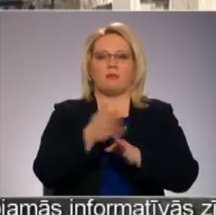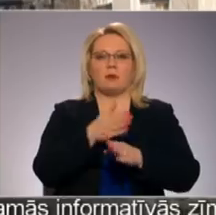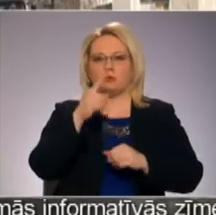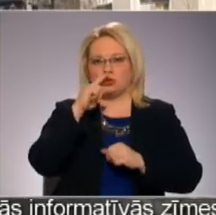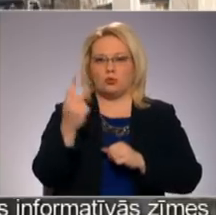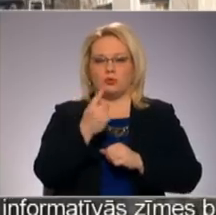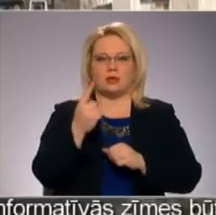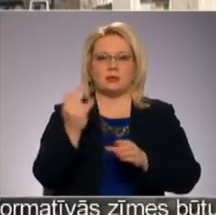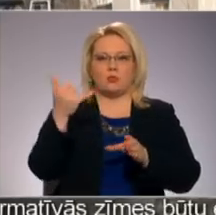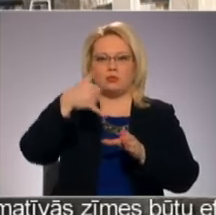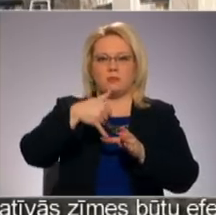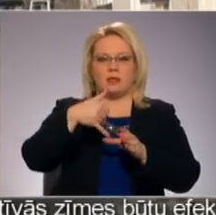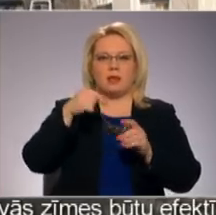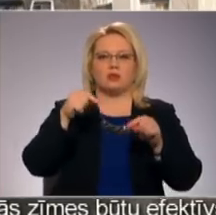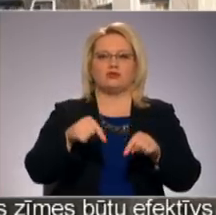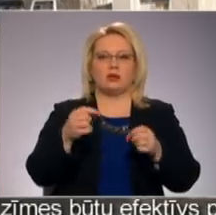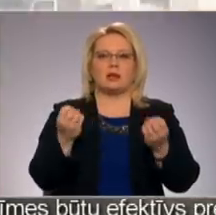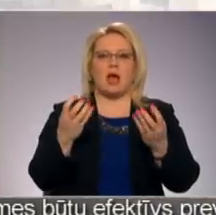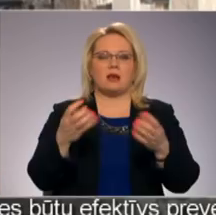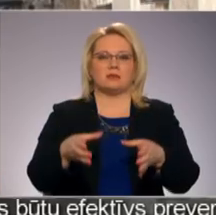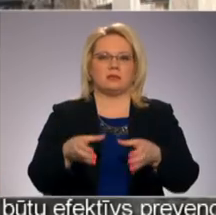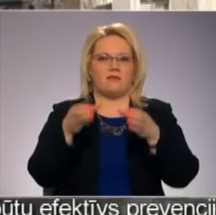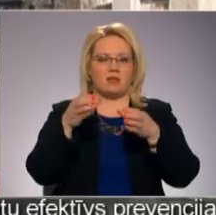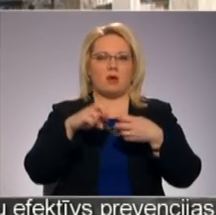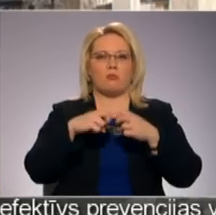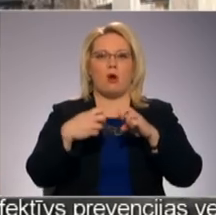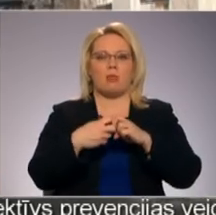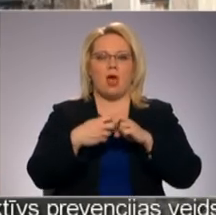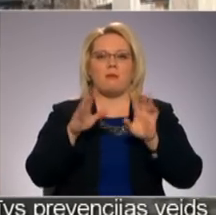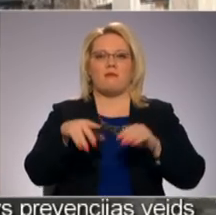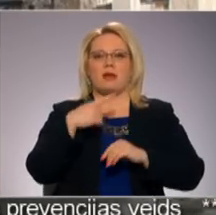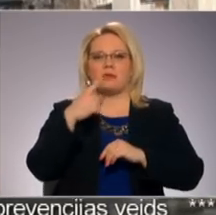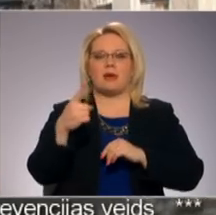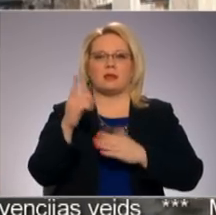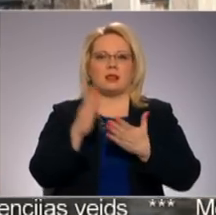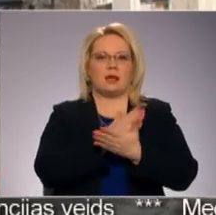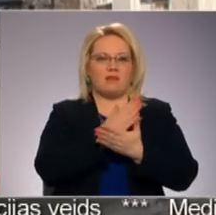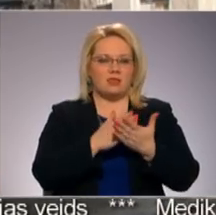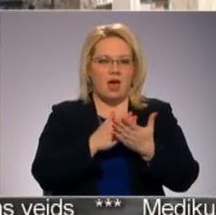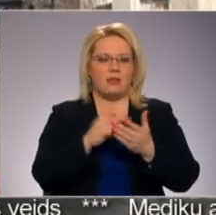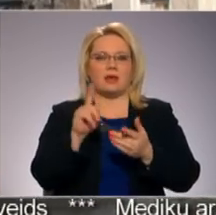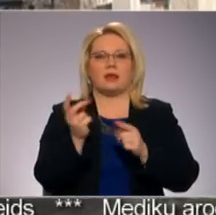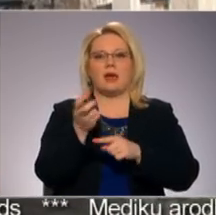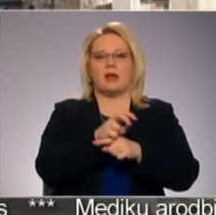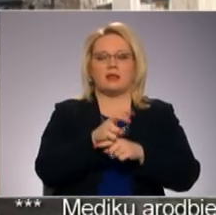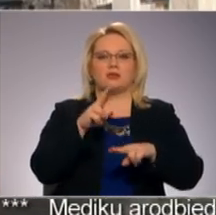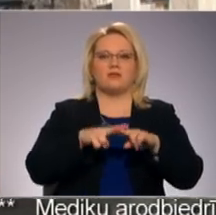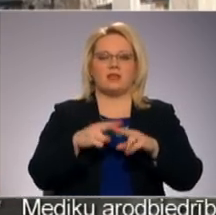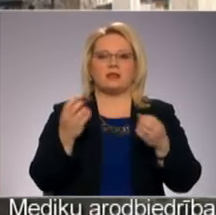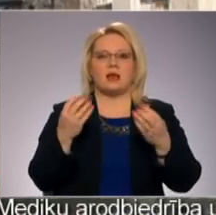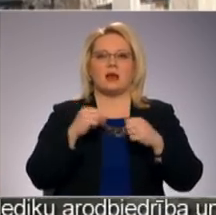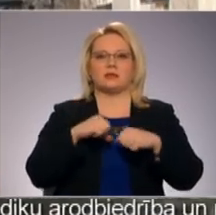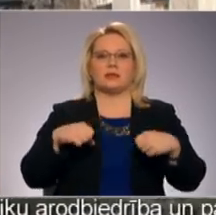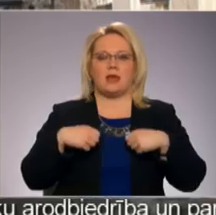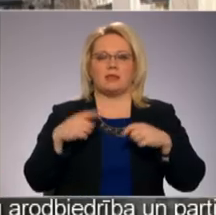tika uzpildīts šīs te gāzes tvertne. Problēma, varētu teikt, ir likvidēta. Tātad ir ieradies uz vietas gāzes dienests,